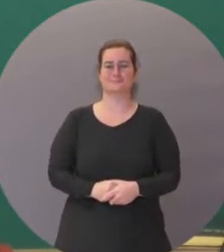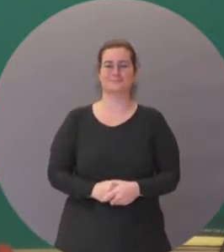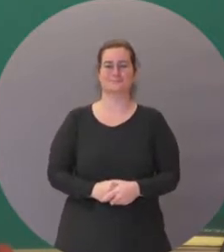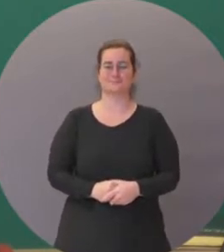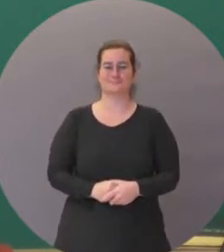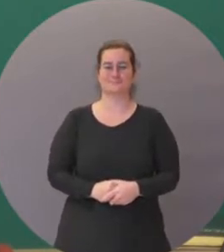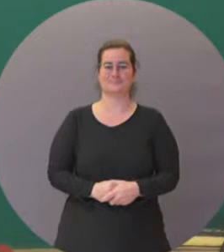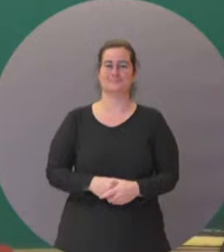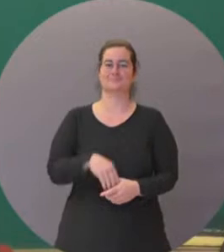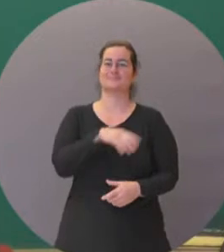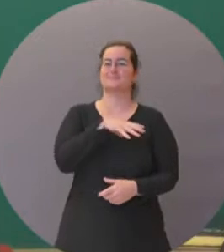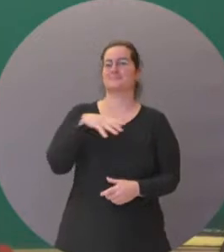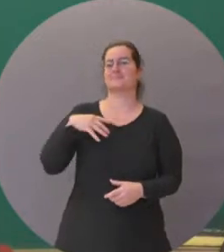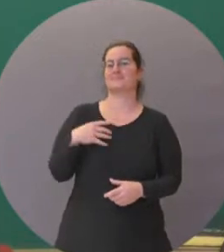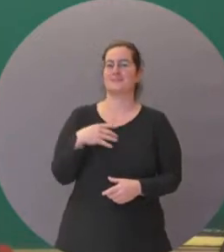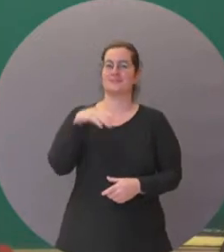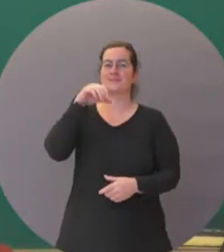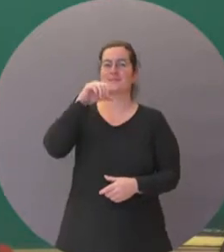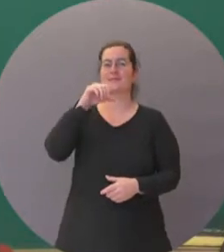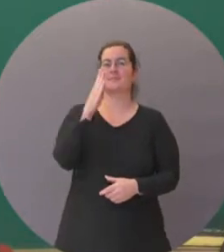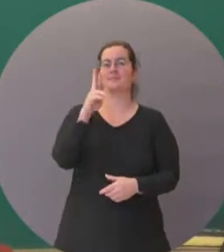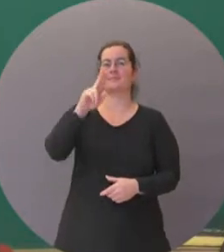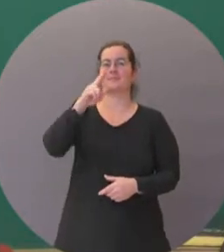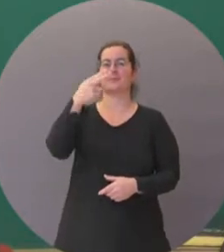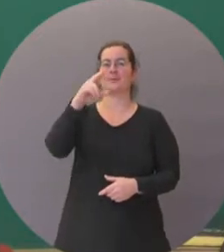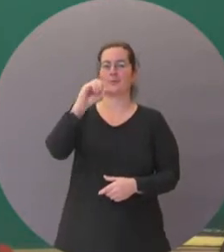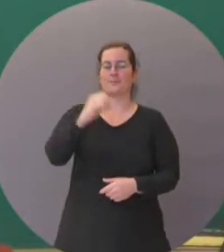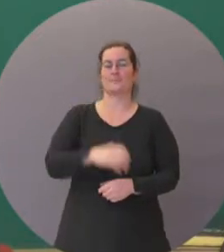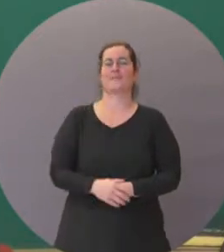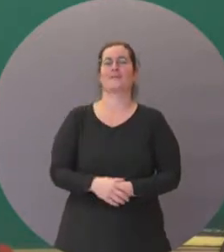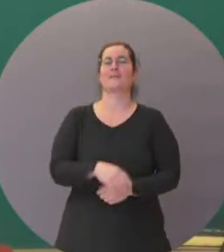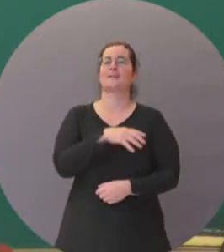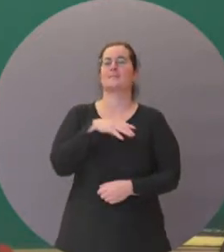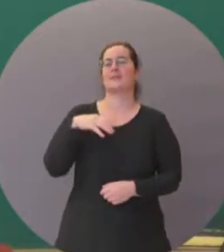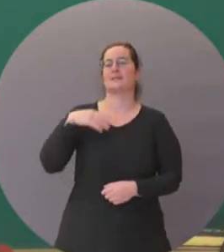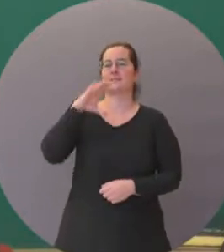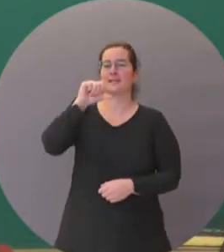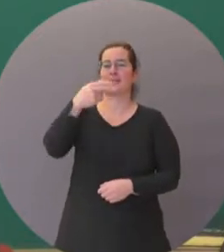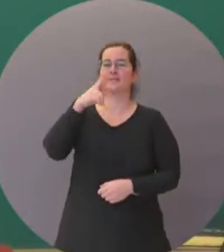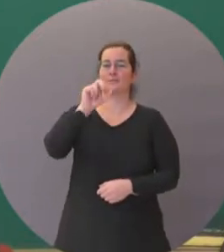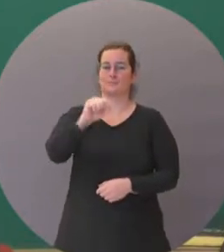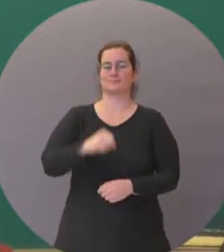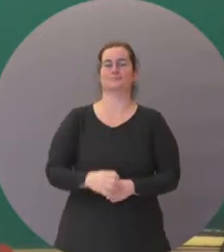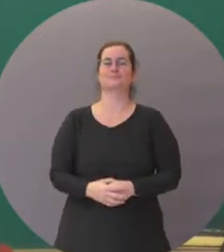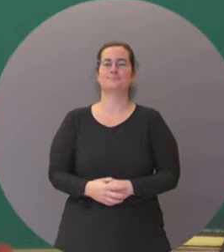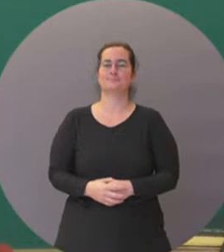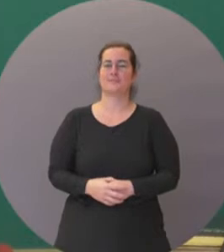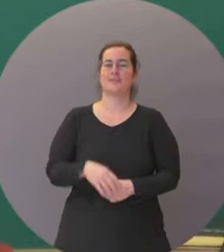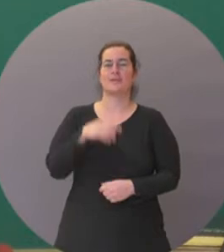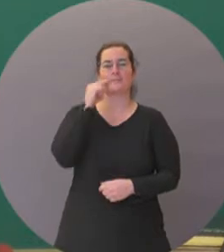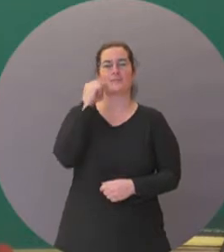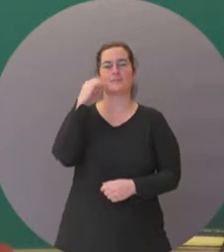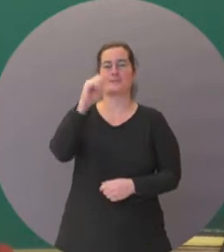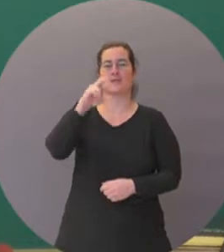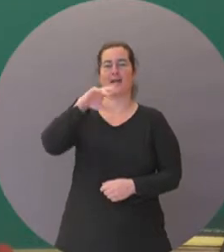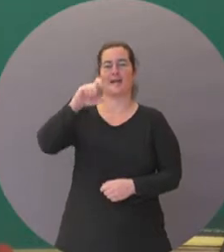Monsieur Bruno Alban madame Canut Pierrette pierre